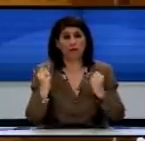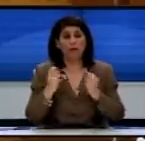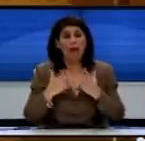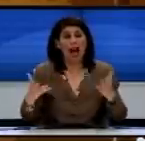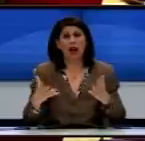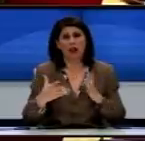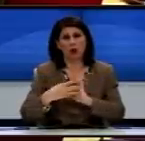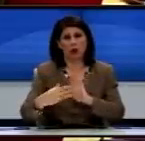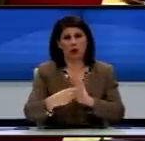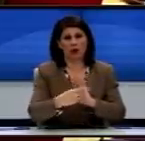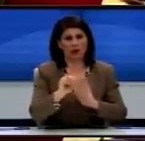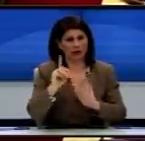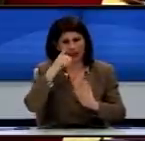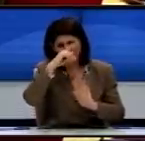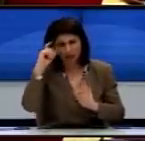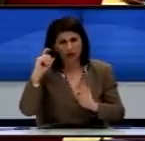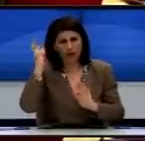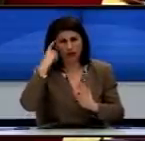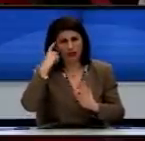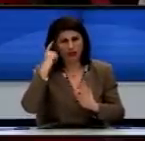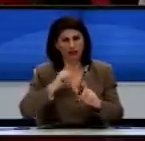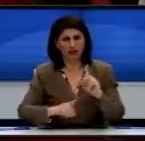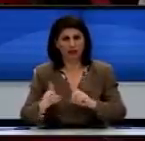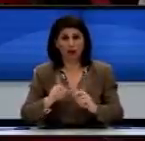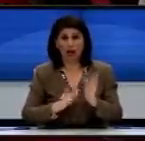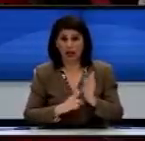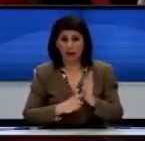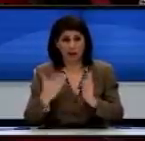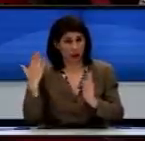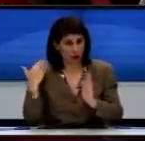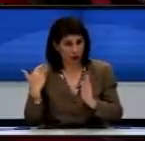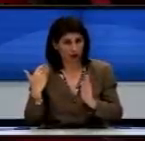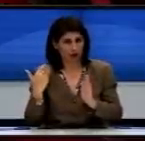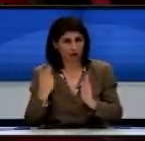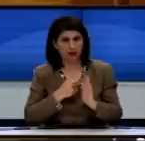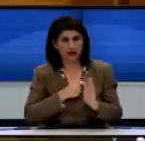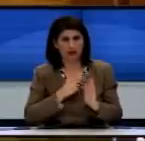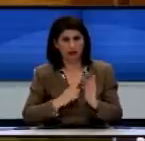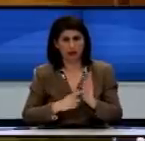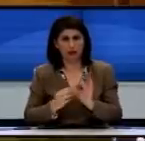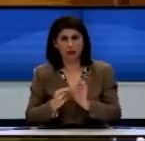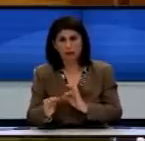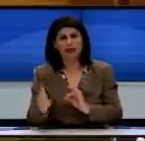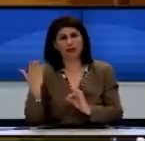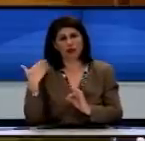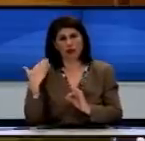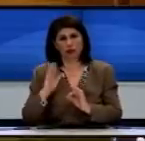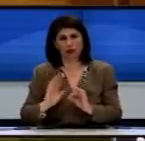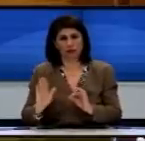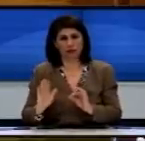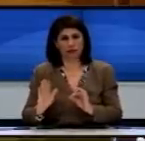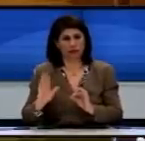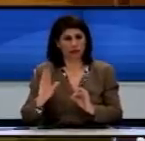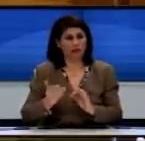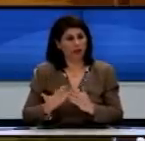έντονη. Δεν νομίζω ότι είναι δύσκολο αυτό να το καταλάβει κάποιος. Έπρεπε λοιπόν τότε και κρίναμε ότι έπρεπε να πάρουμε μέτρα τότε. Και τα